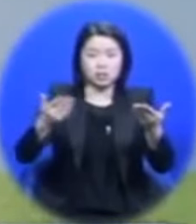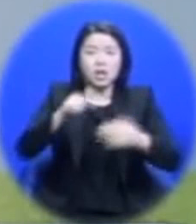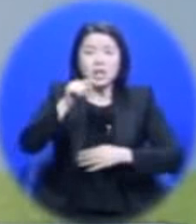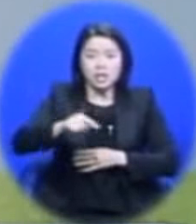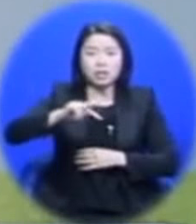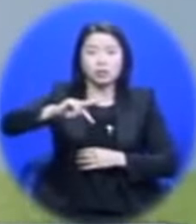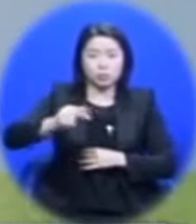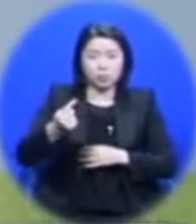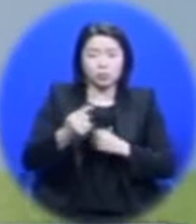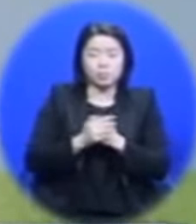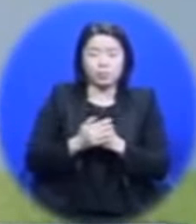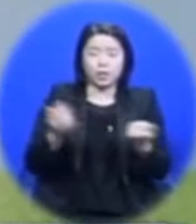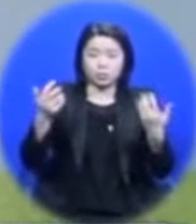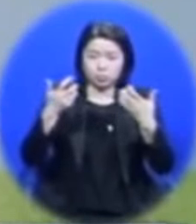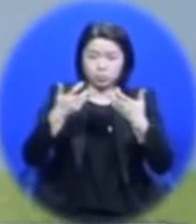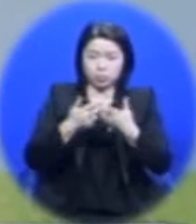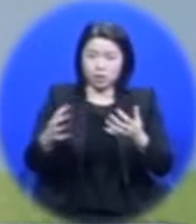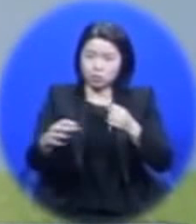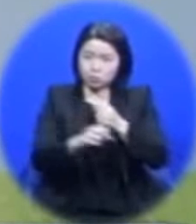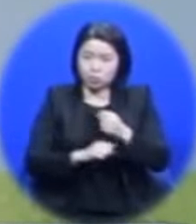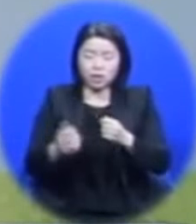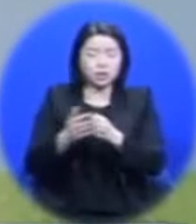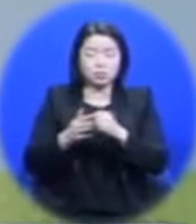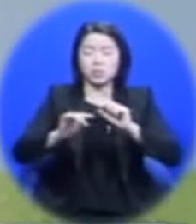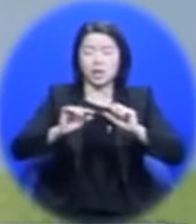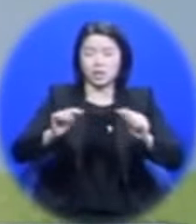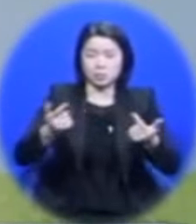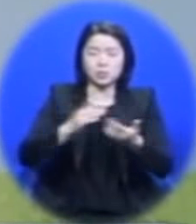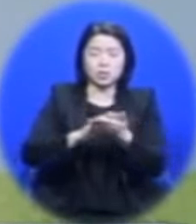역시 풍성한 수확 때문이 아닙니다.